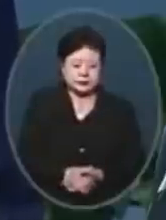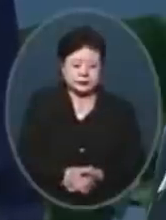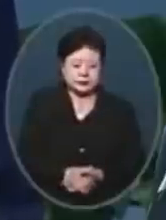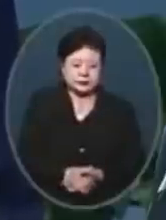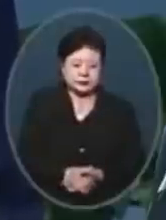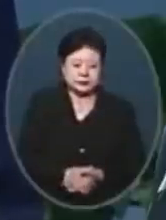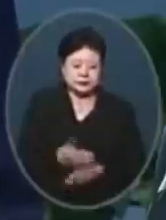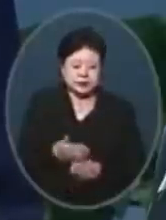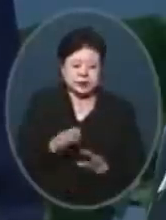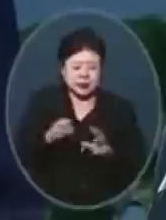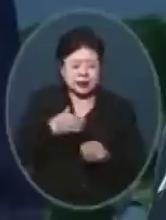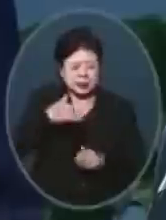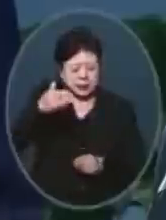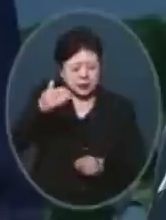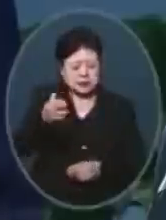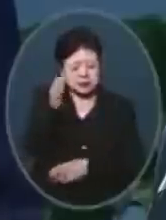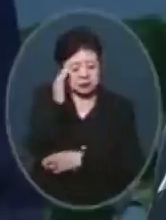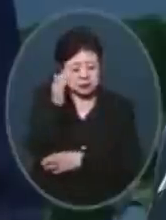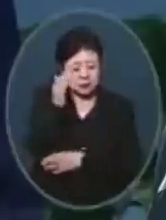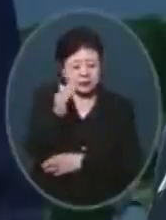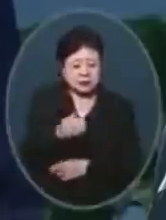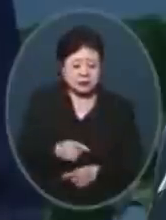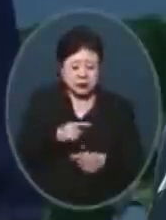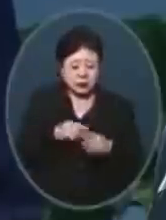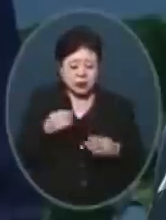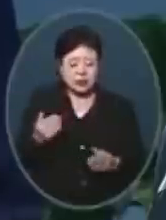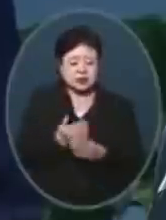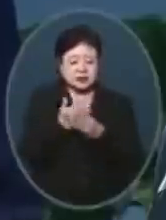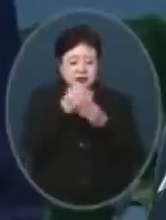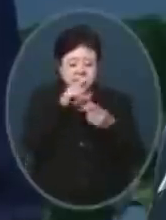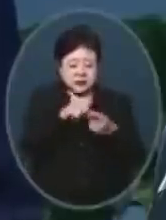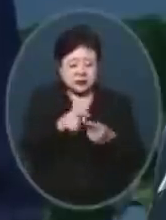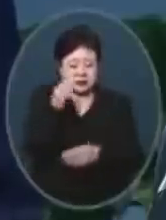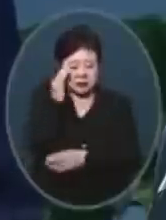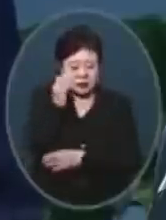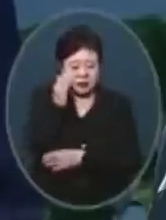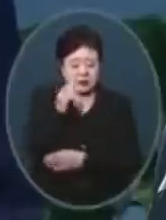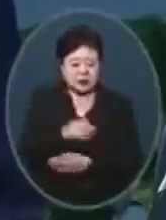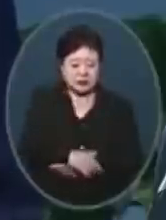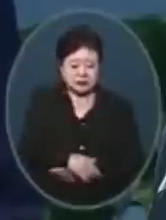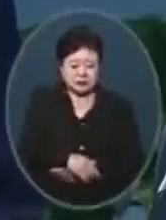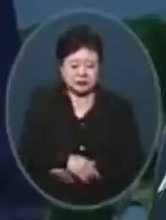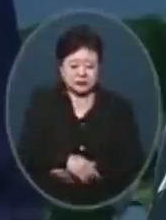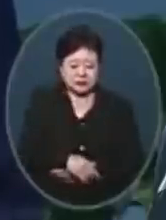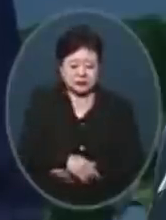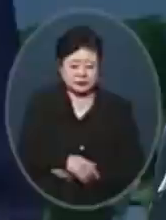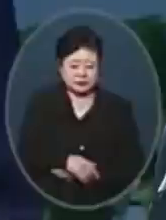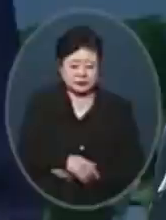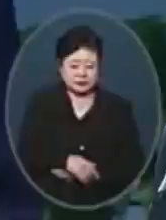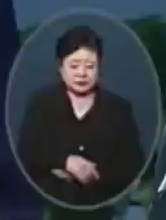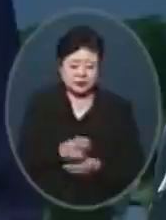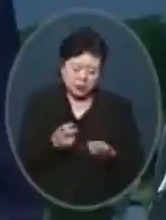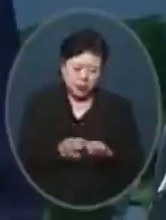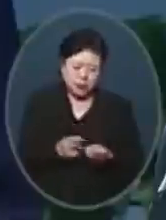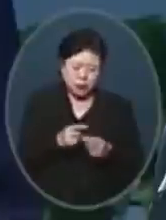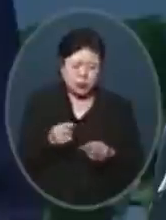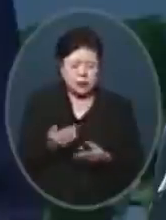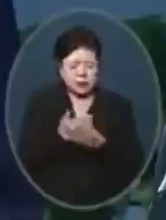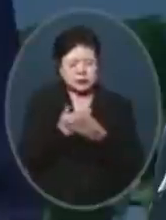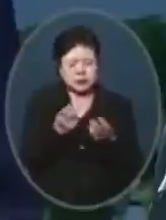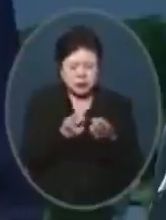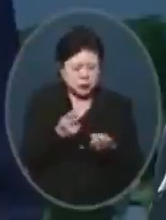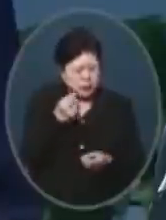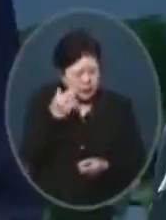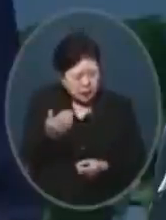제가 해외에 가서 선교하고 교회 성장에 대한 강연을 할 때 사람들이 다 어떻게 해야 교회가 그렇게 성장하고